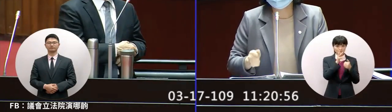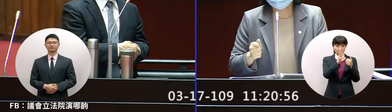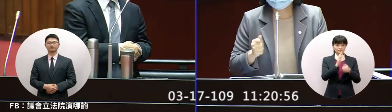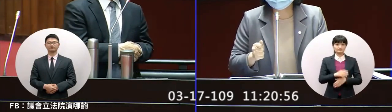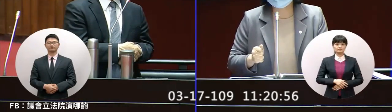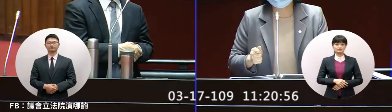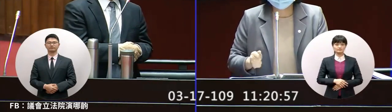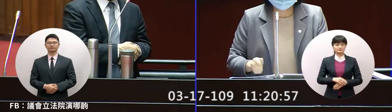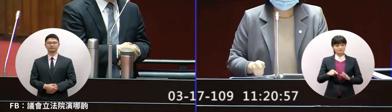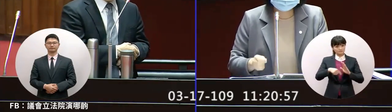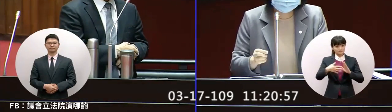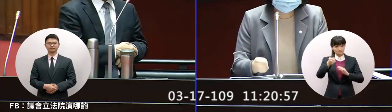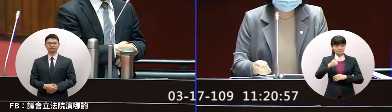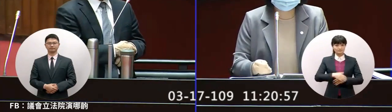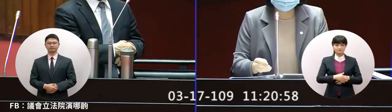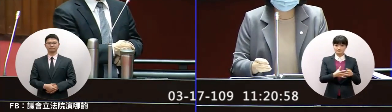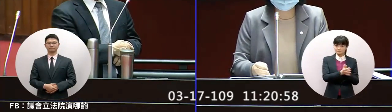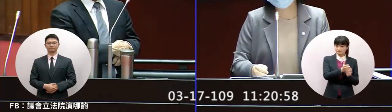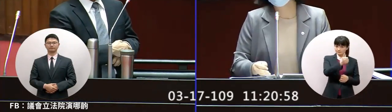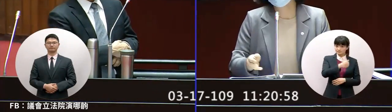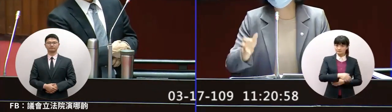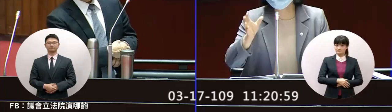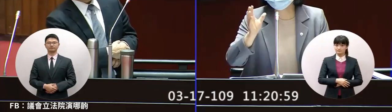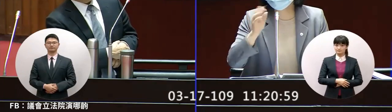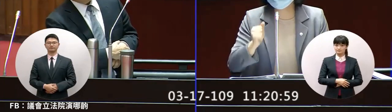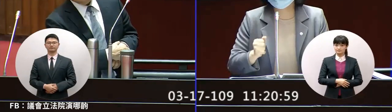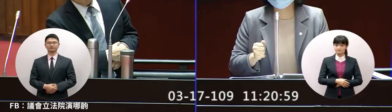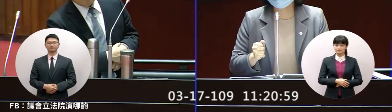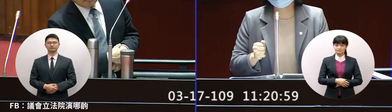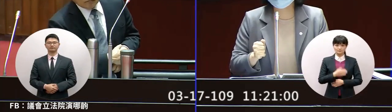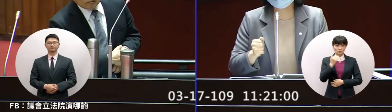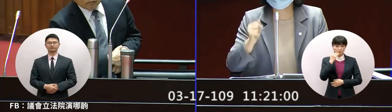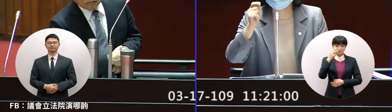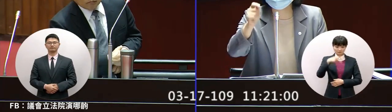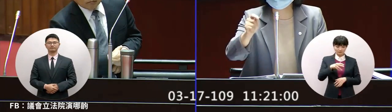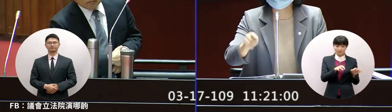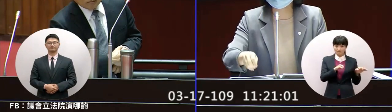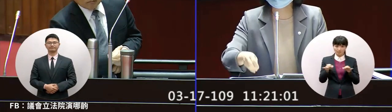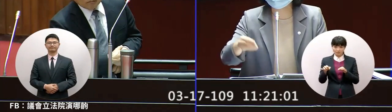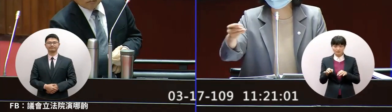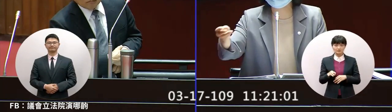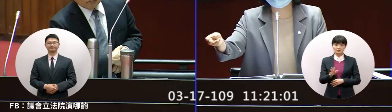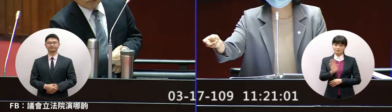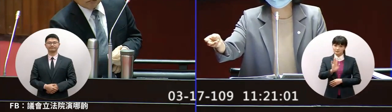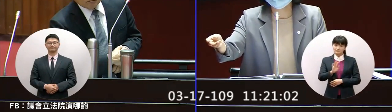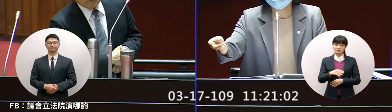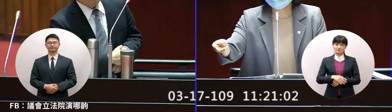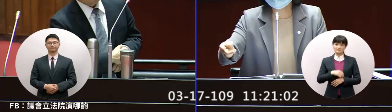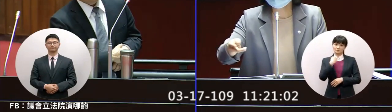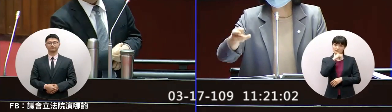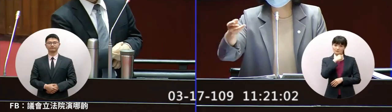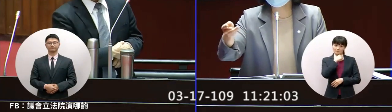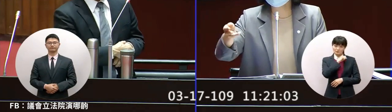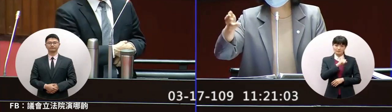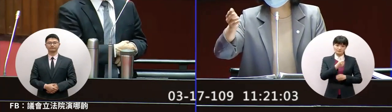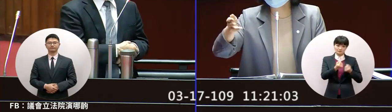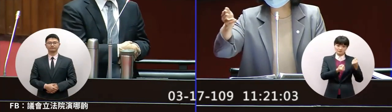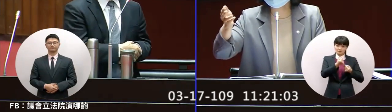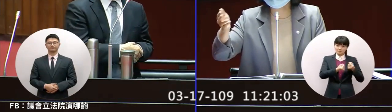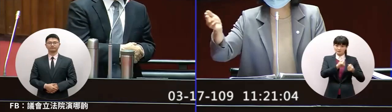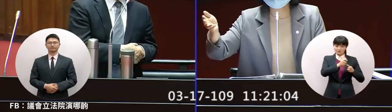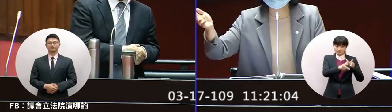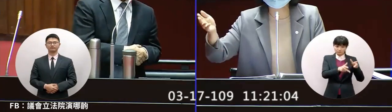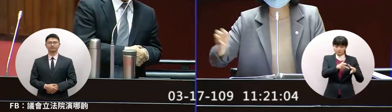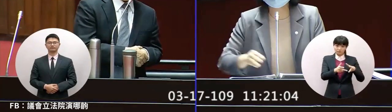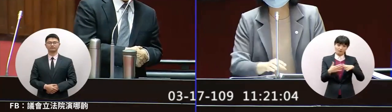长、院长，这种的物件哈，再不做的话，台湾国产车哦得倒啊！因为大家边